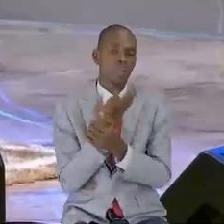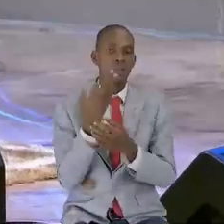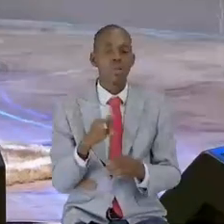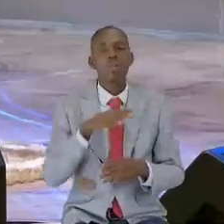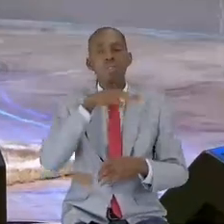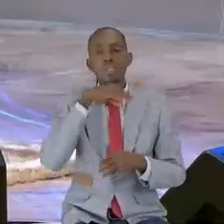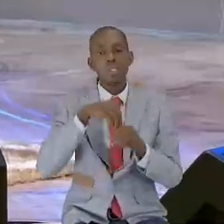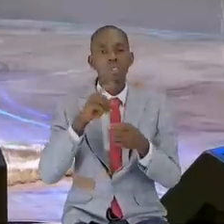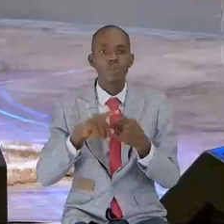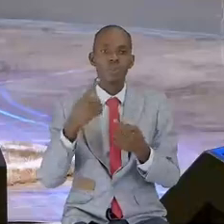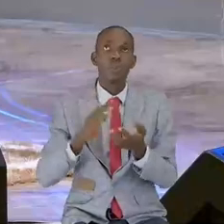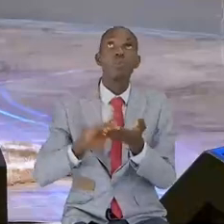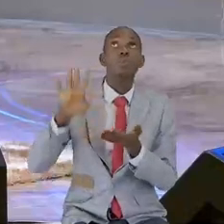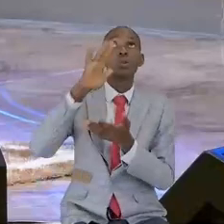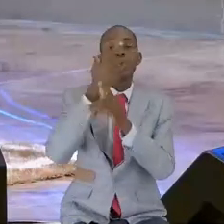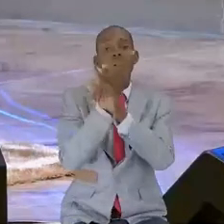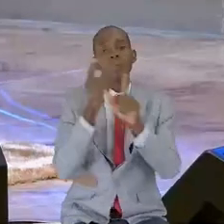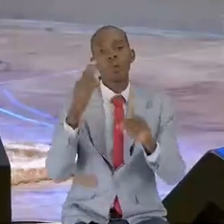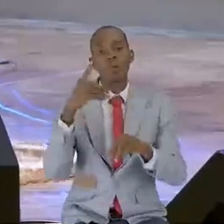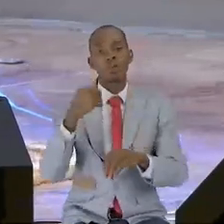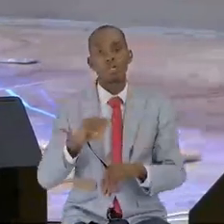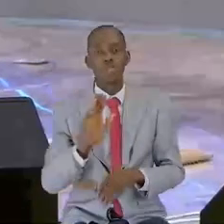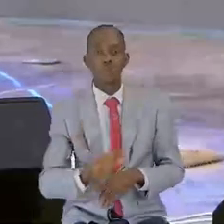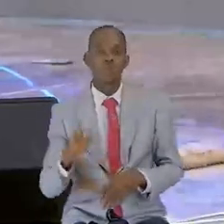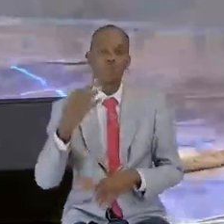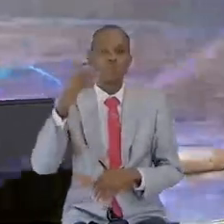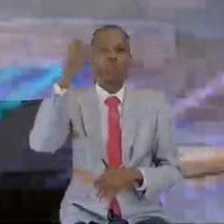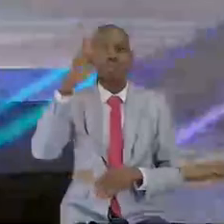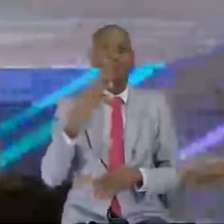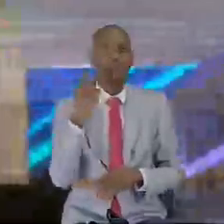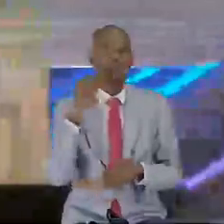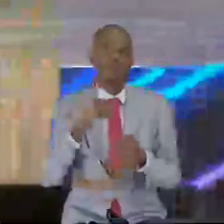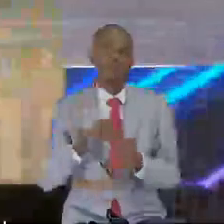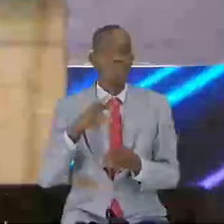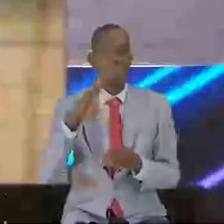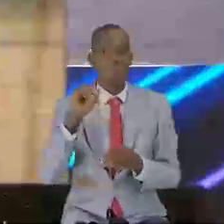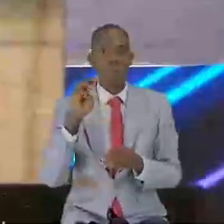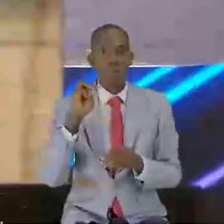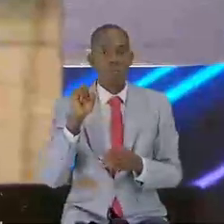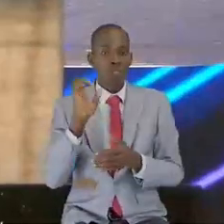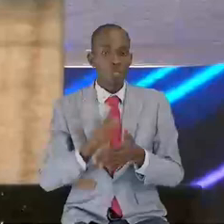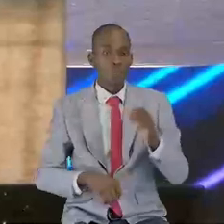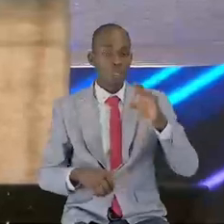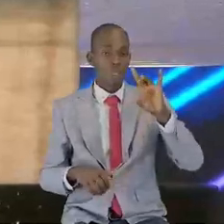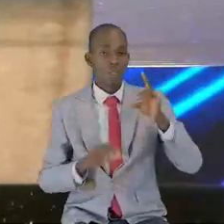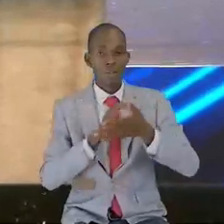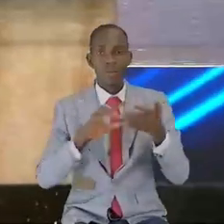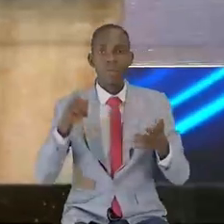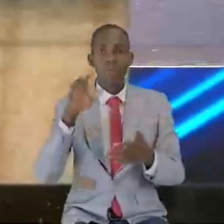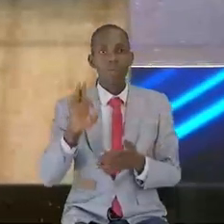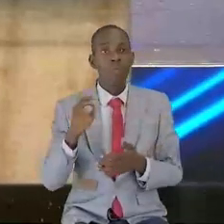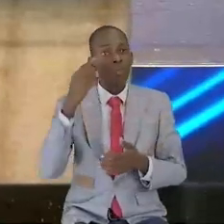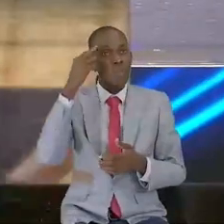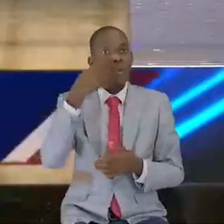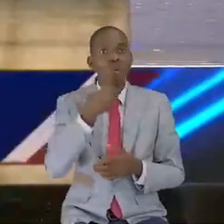la corruption pour avoir part à la liberté de la gloire des enfants de Dieu. Verset 29, on dit « Car ceux